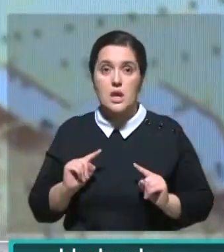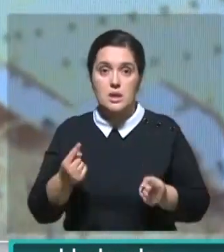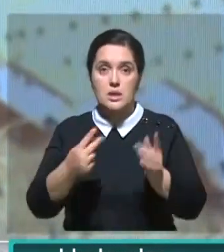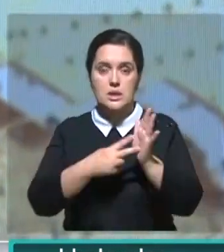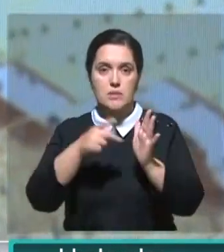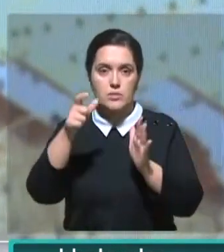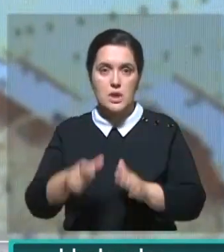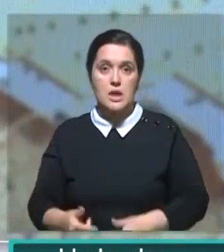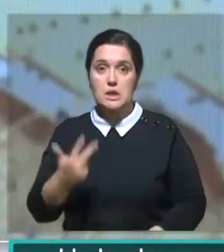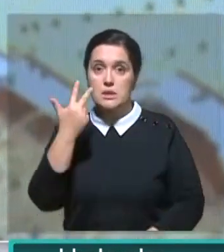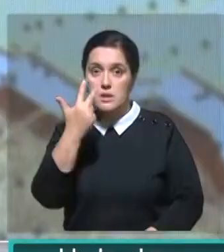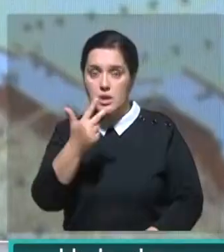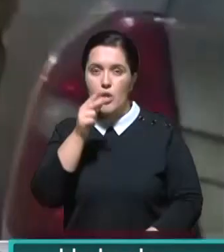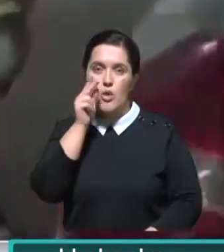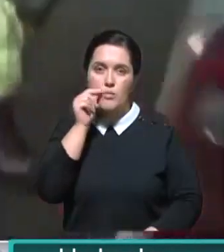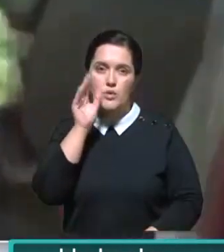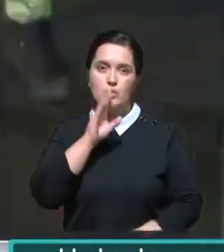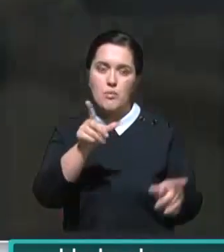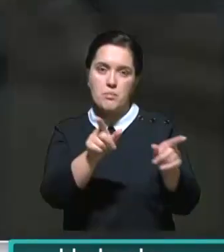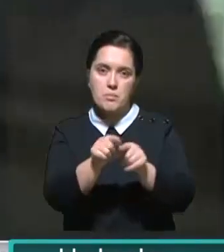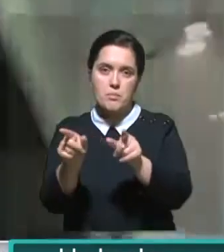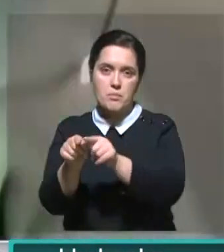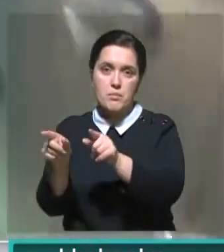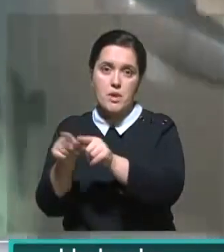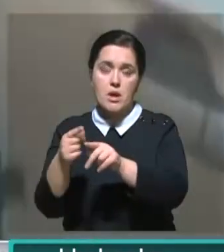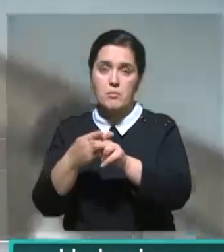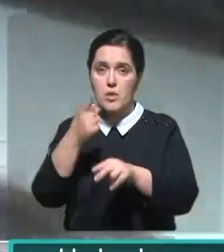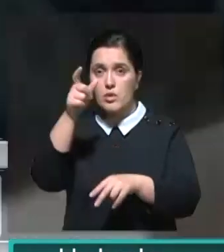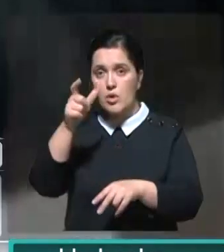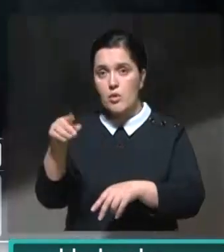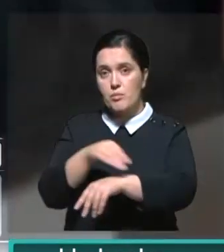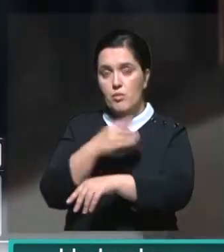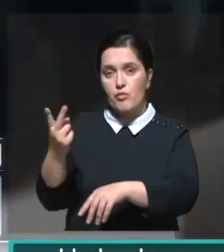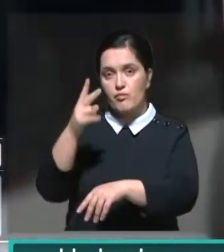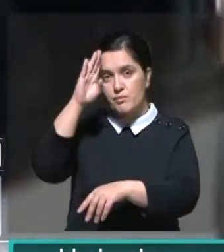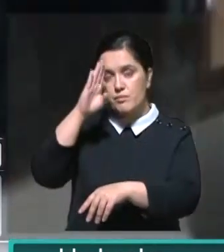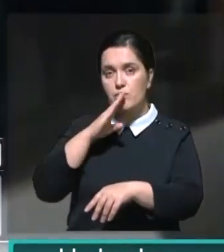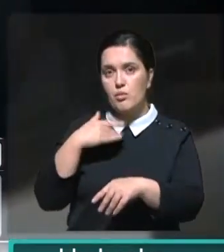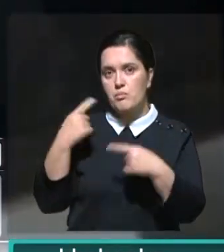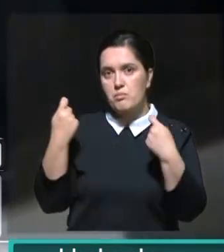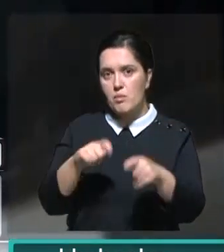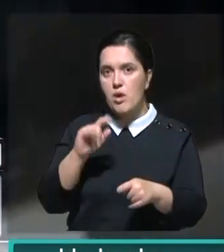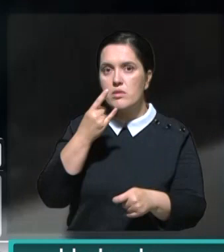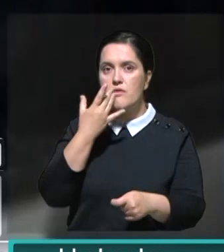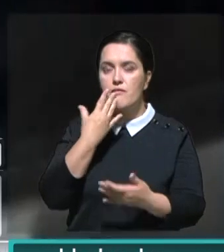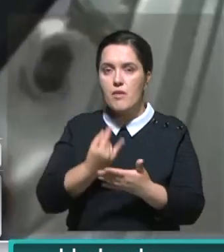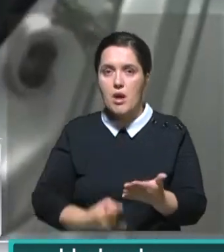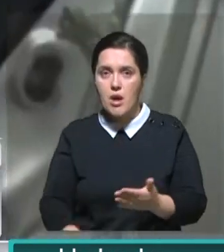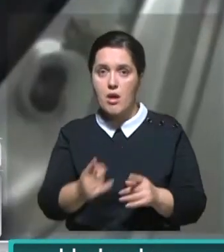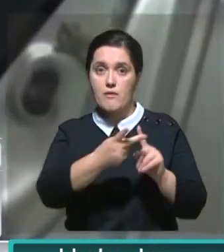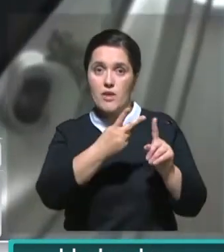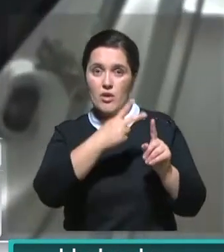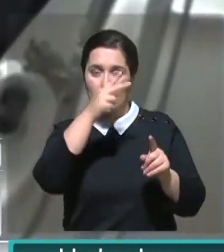задержали 7 человек. Это 3 пары, одна из которых выступала в качестве продавца своей новорожденной дочери. Вторая пара пыталась купить